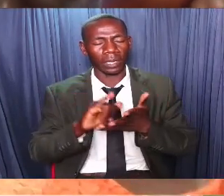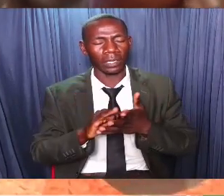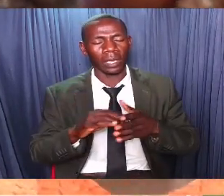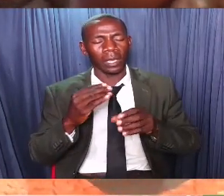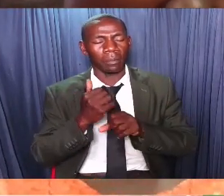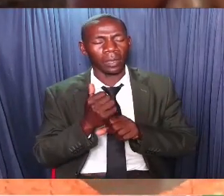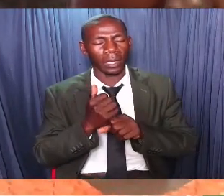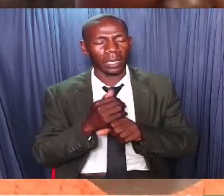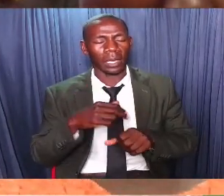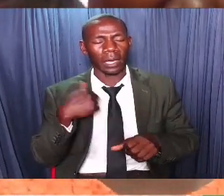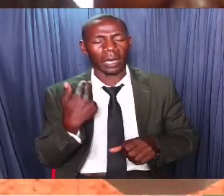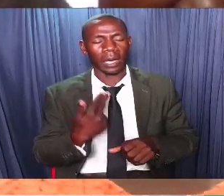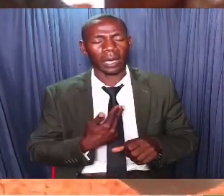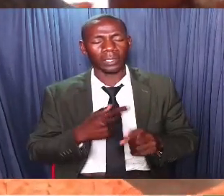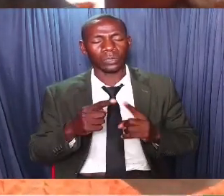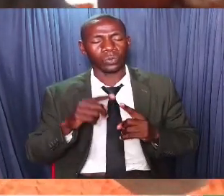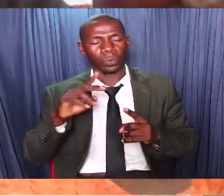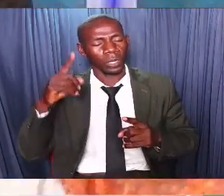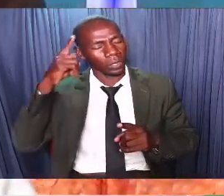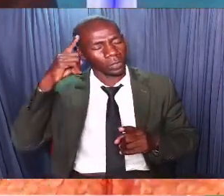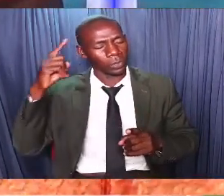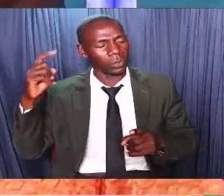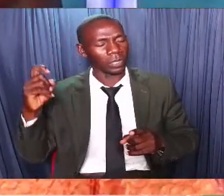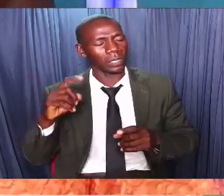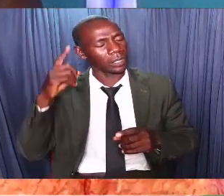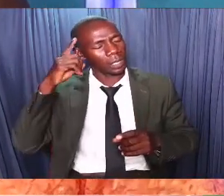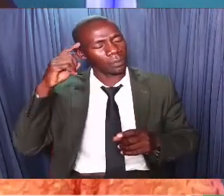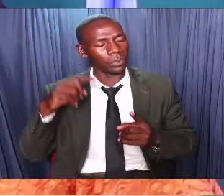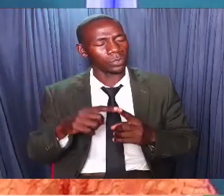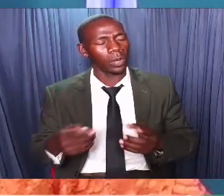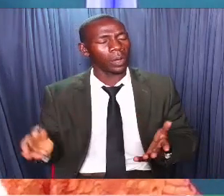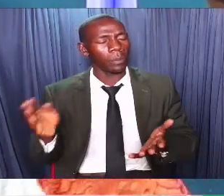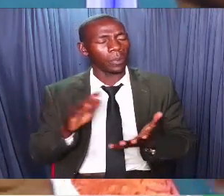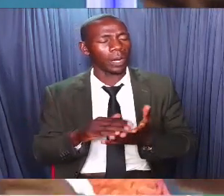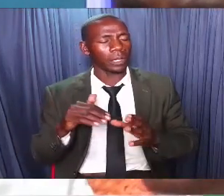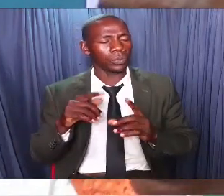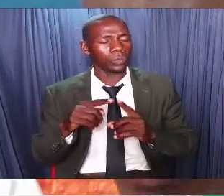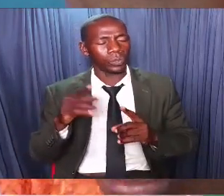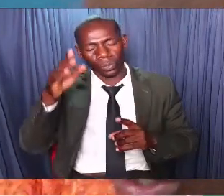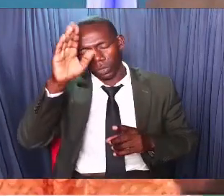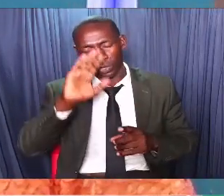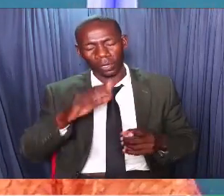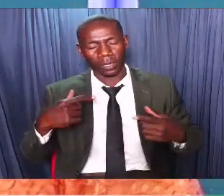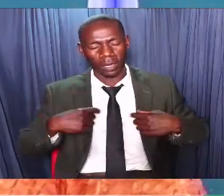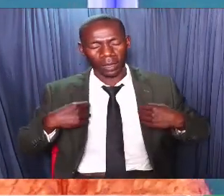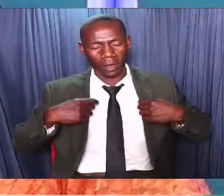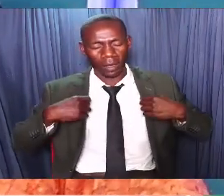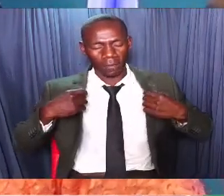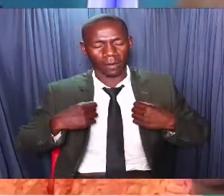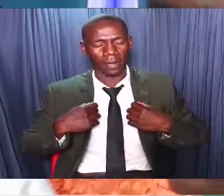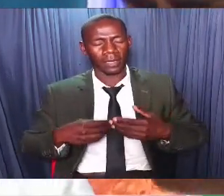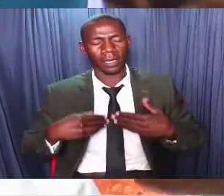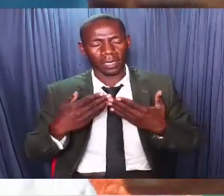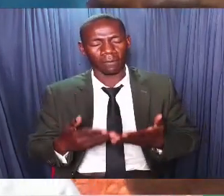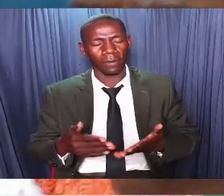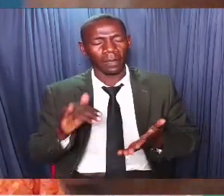Yesu. Ukawavike vazi la uzima. Ukawavike vazi la uzima. Ukawachinjie katika